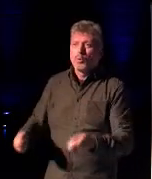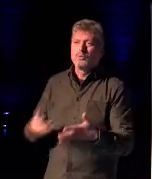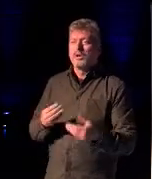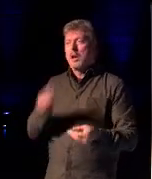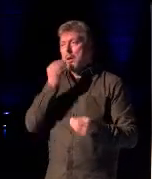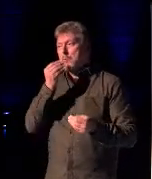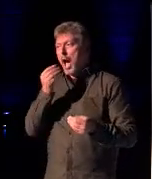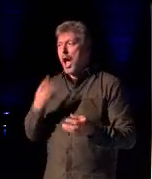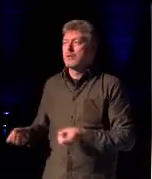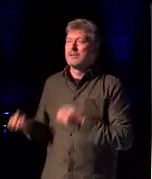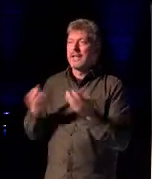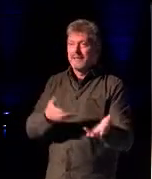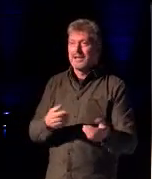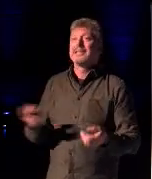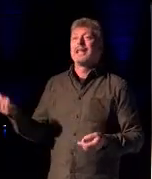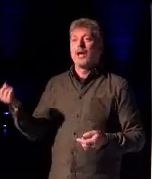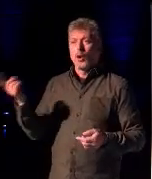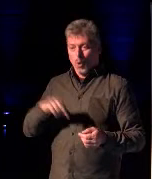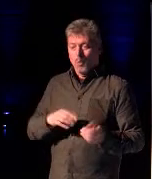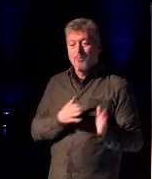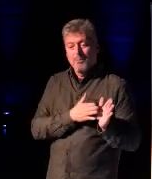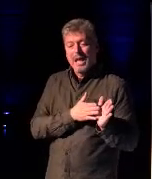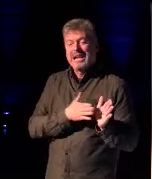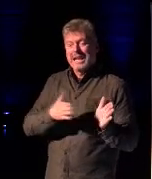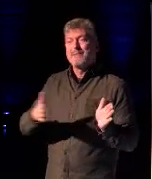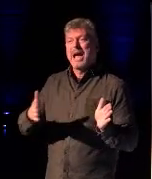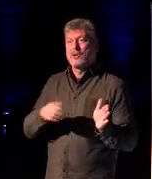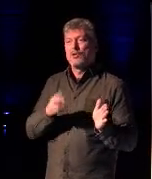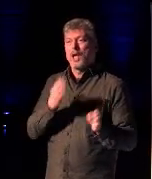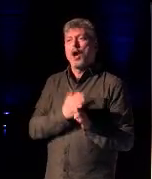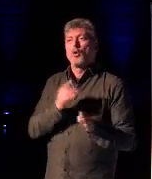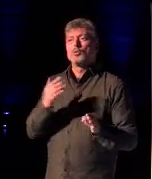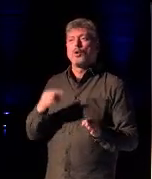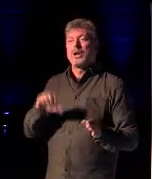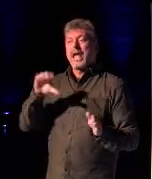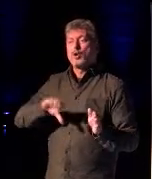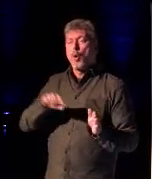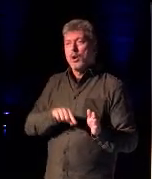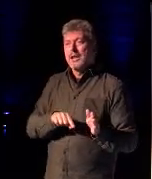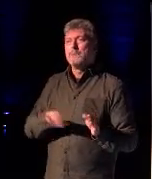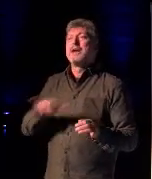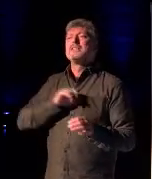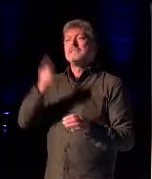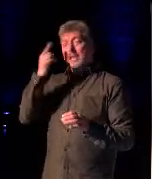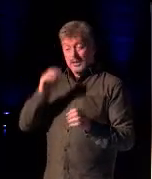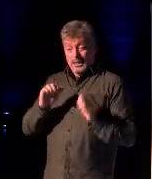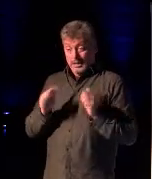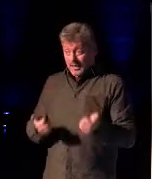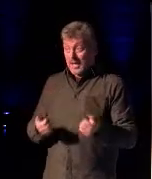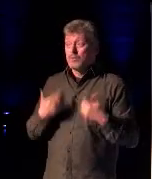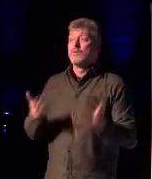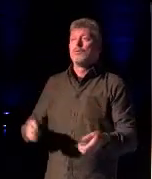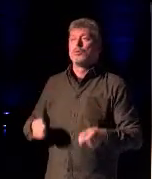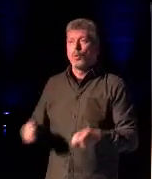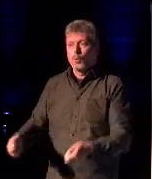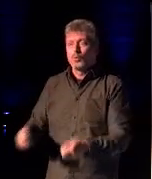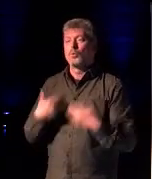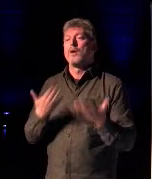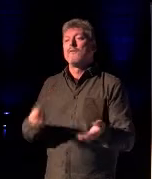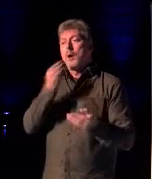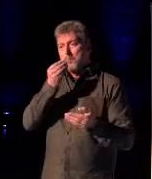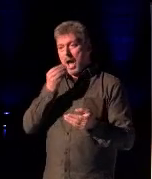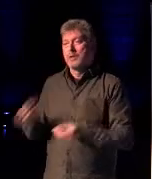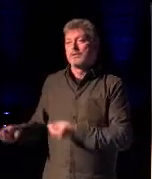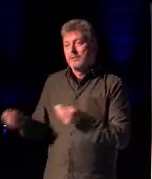matombringing, så kommer de i en periode hvor de dårlig. Og hvis vi da tenker at ja, det greit, du får en gåstol, du skal få